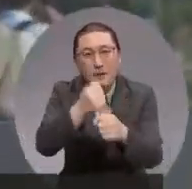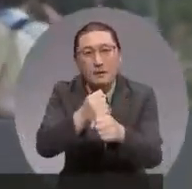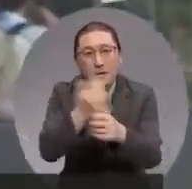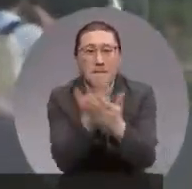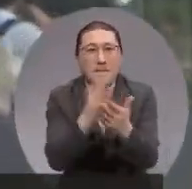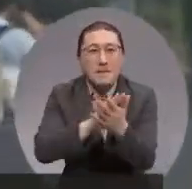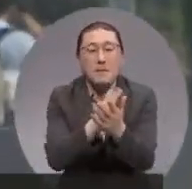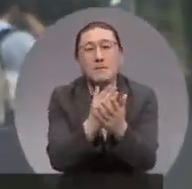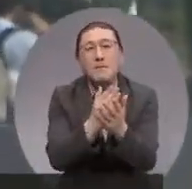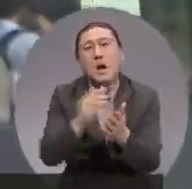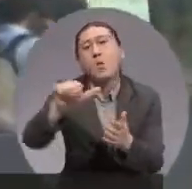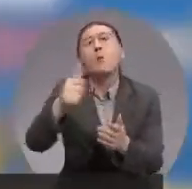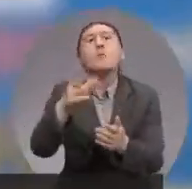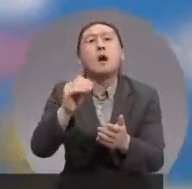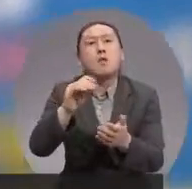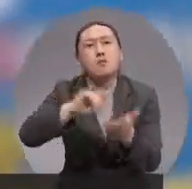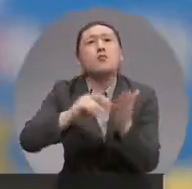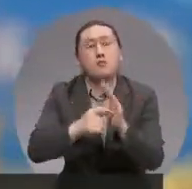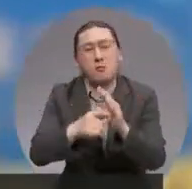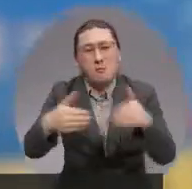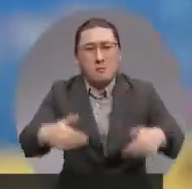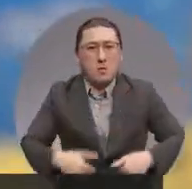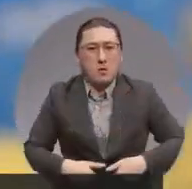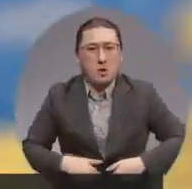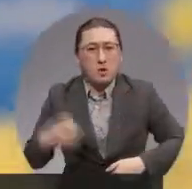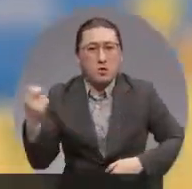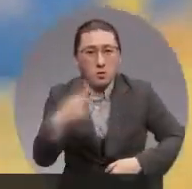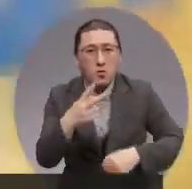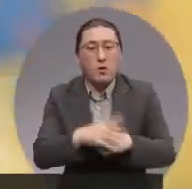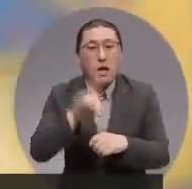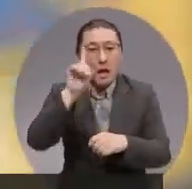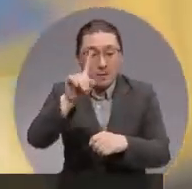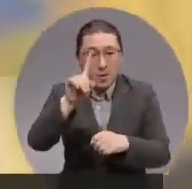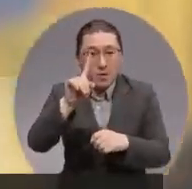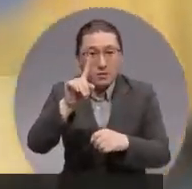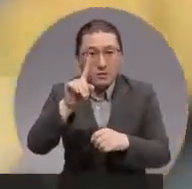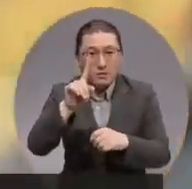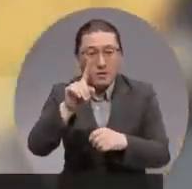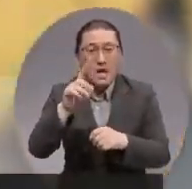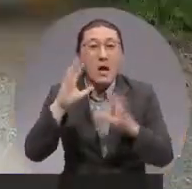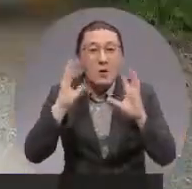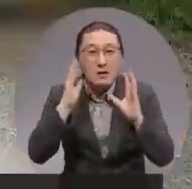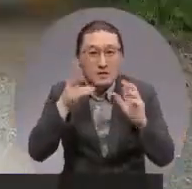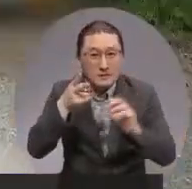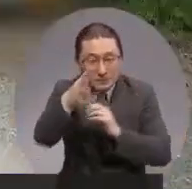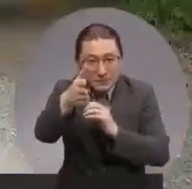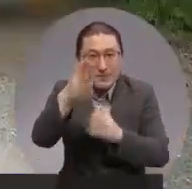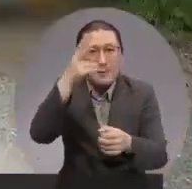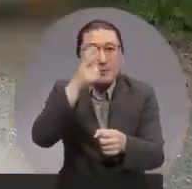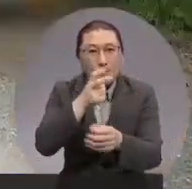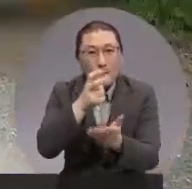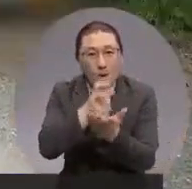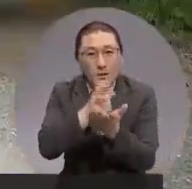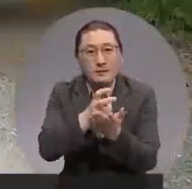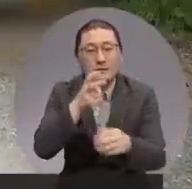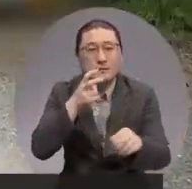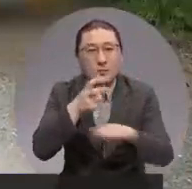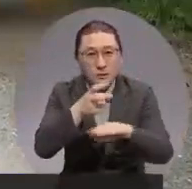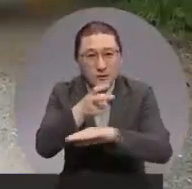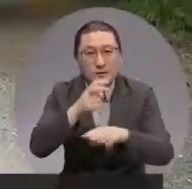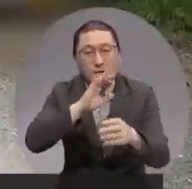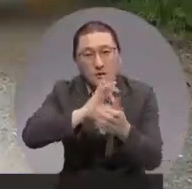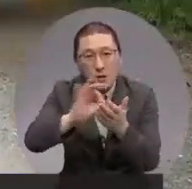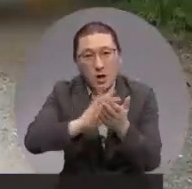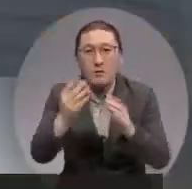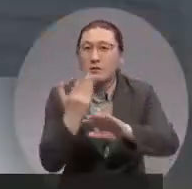개조 비용만 500만 원이나 들고 더구나 한 번 개조한 차량은 일반인 상대로는 쓰기도 어렵다 보니